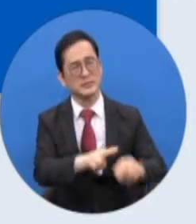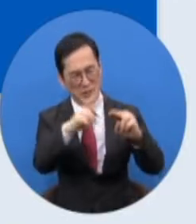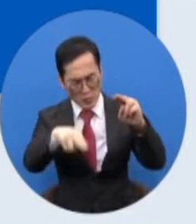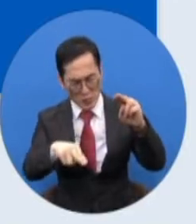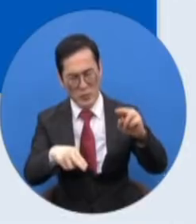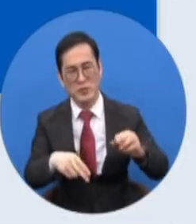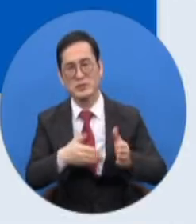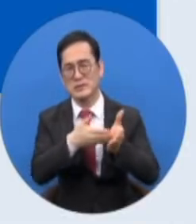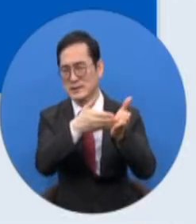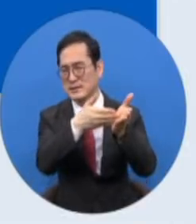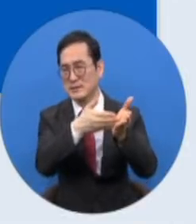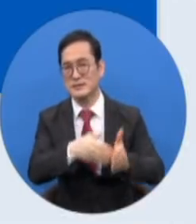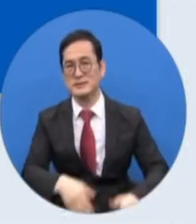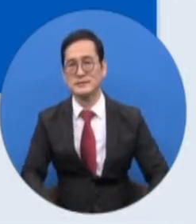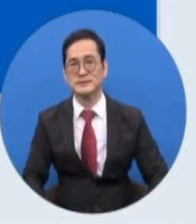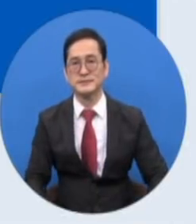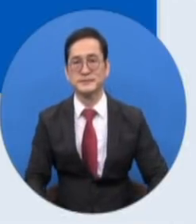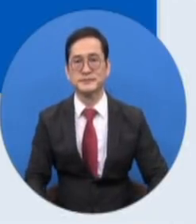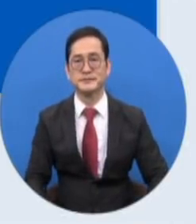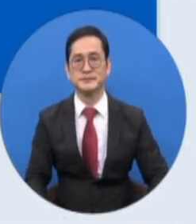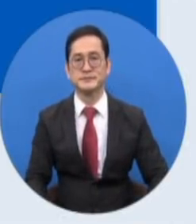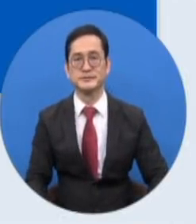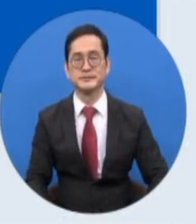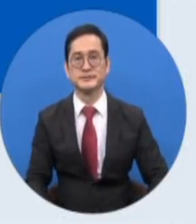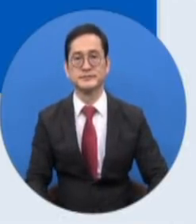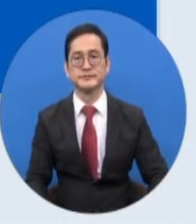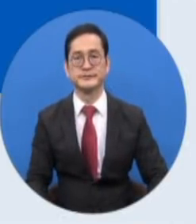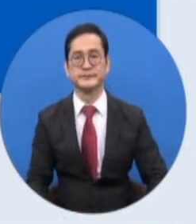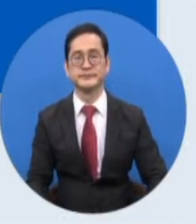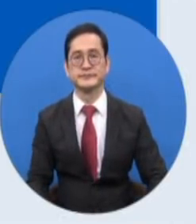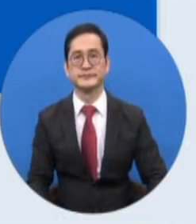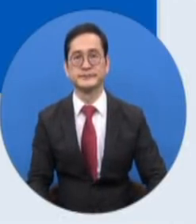메시지 나오고 있습니다.